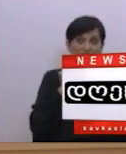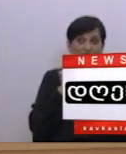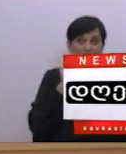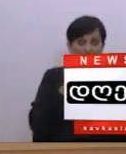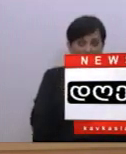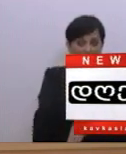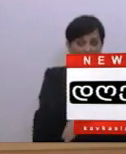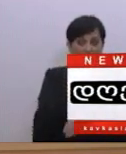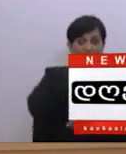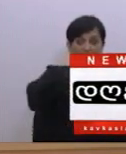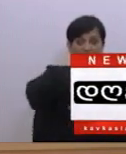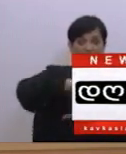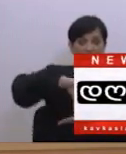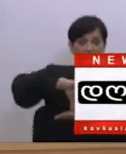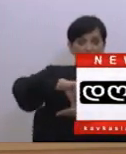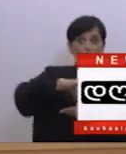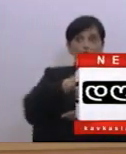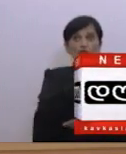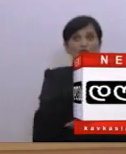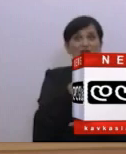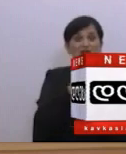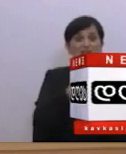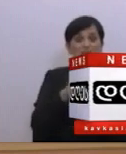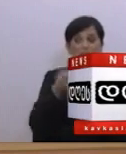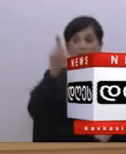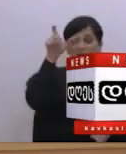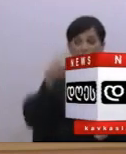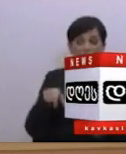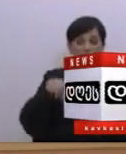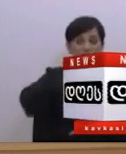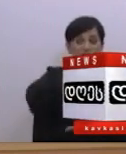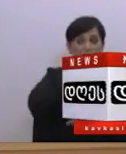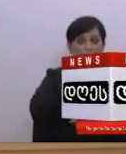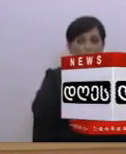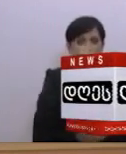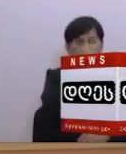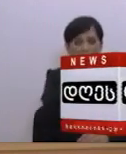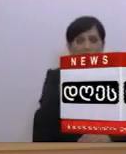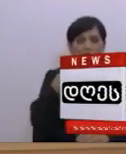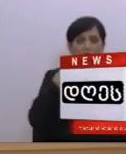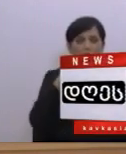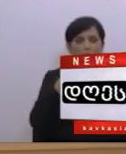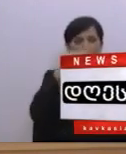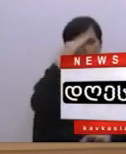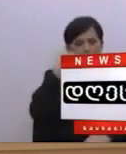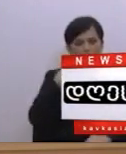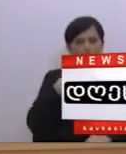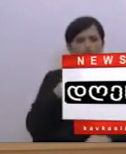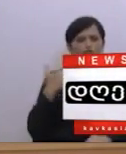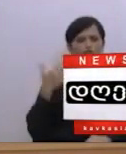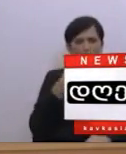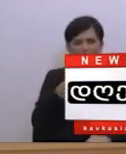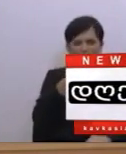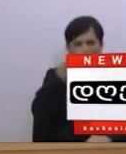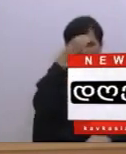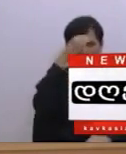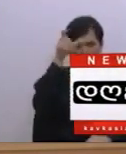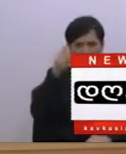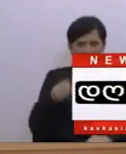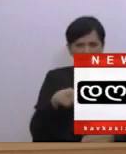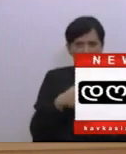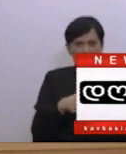პარტიის წარმომადგენლები, როდესაც გამოდის თქვენი პრემიერ-მინისტრი და ხალხს ეუბნება, რომ მამა ჩემიო ძალიან ნიჭიერი ადამიანია